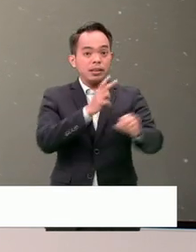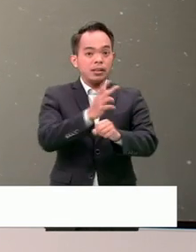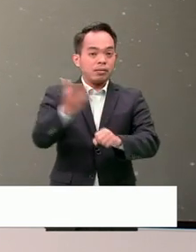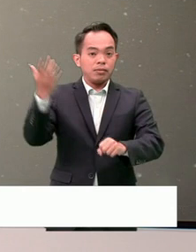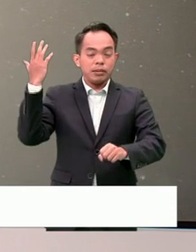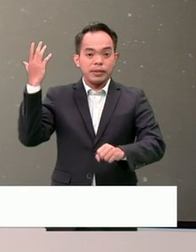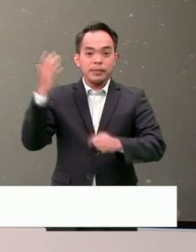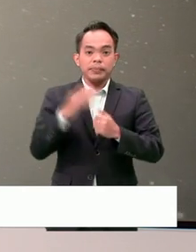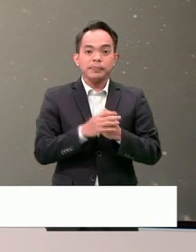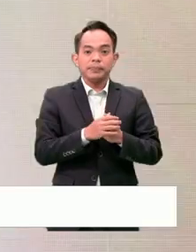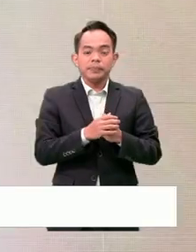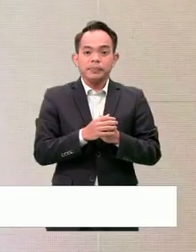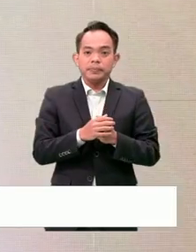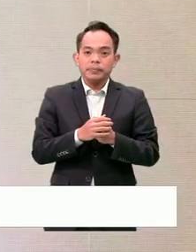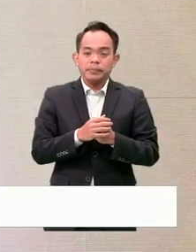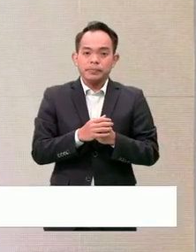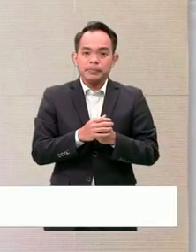3 tahun lalu.